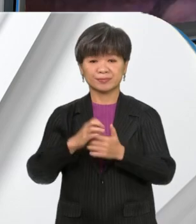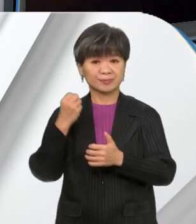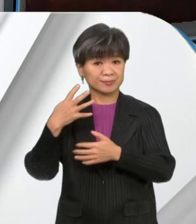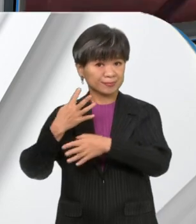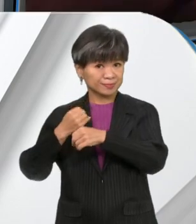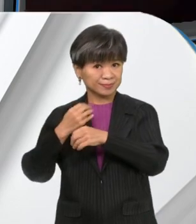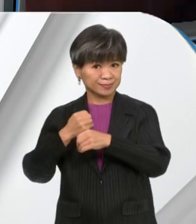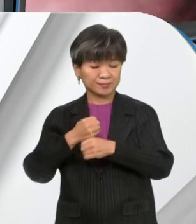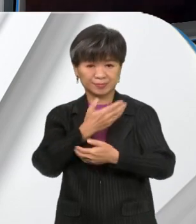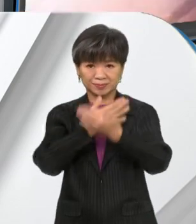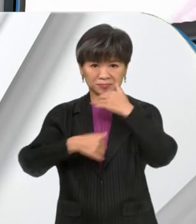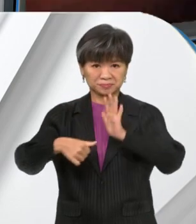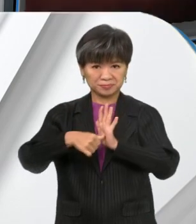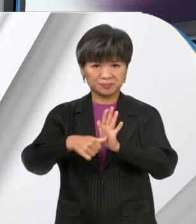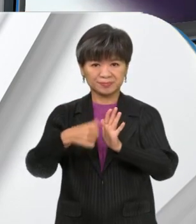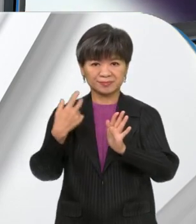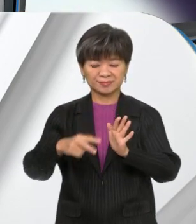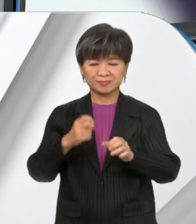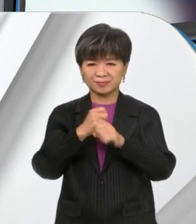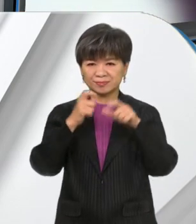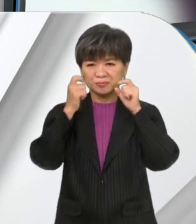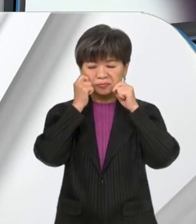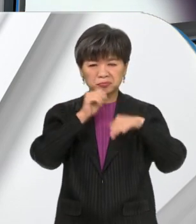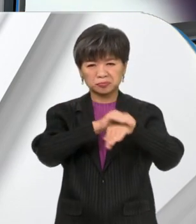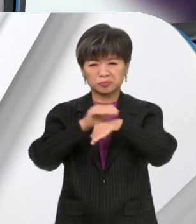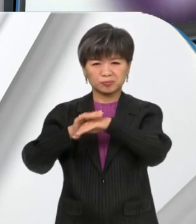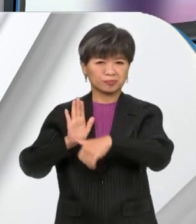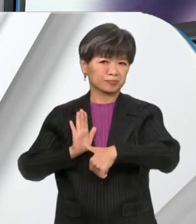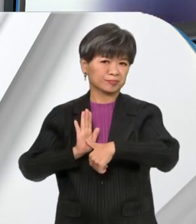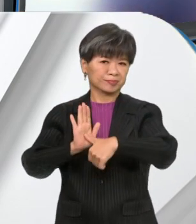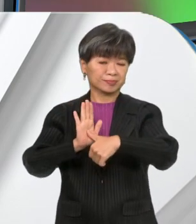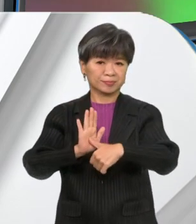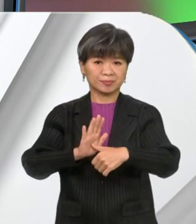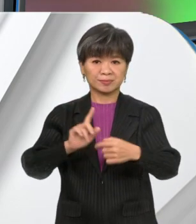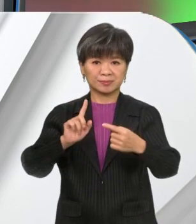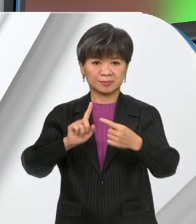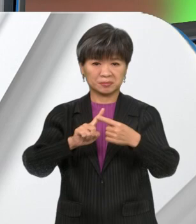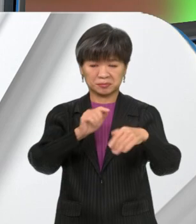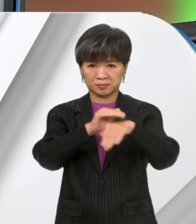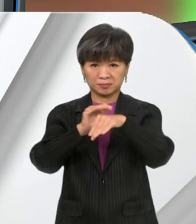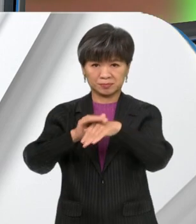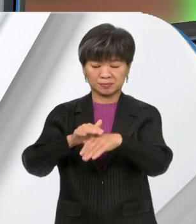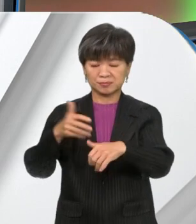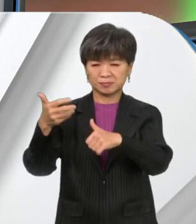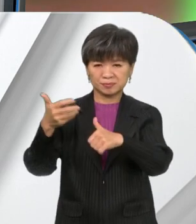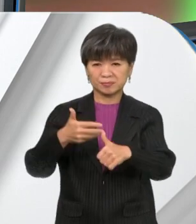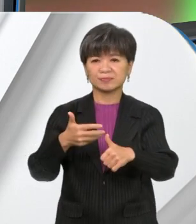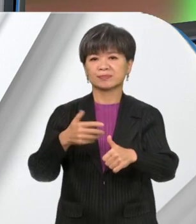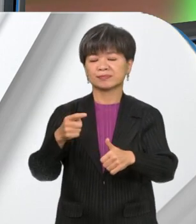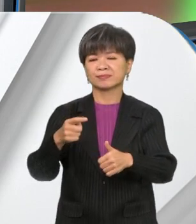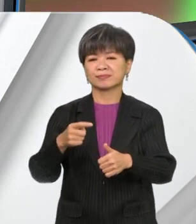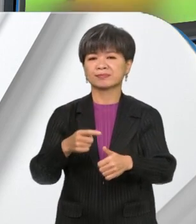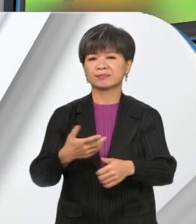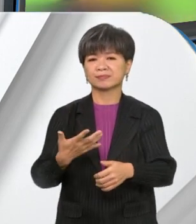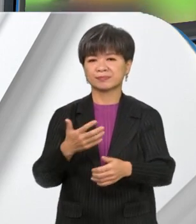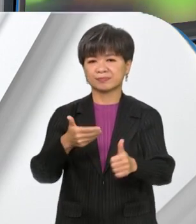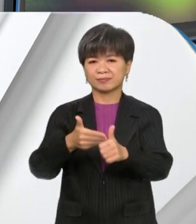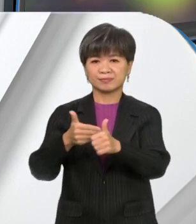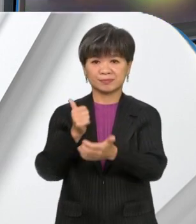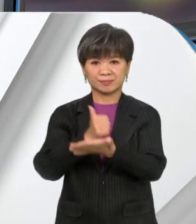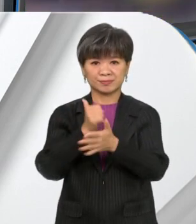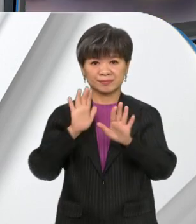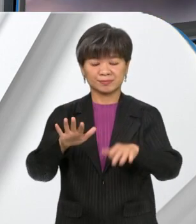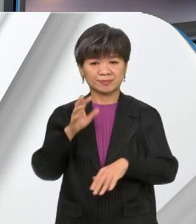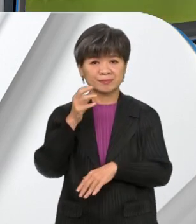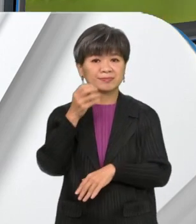剧，也创造出众多动手名个作品，培养出一代个专业传播人才。接下来，你